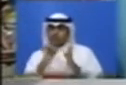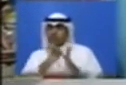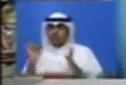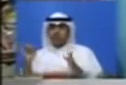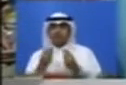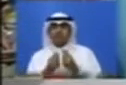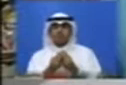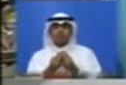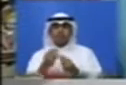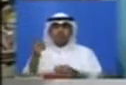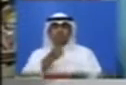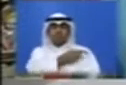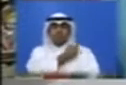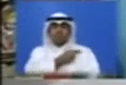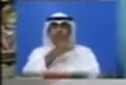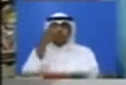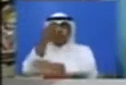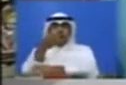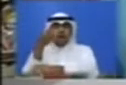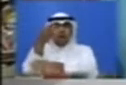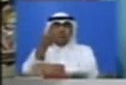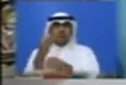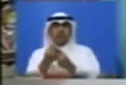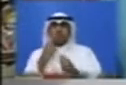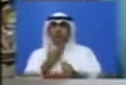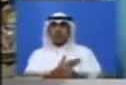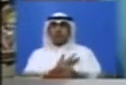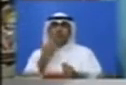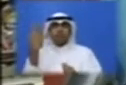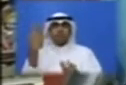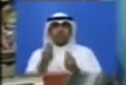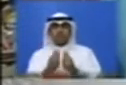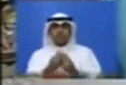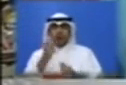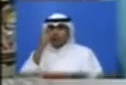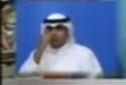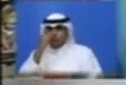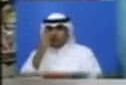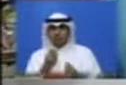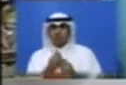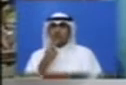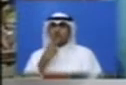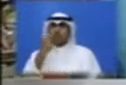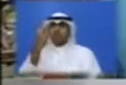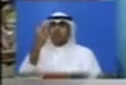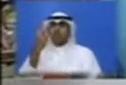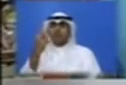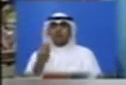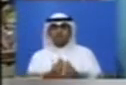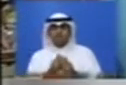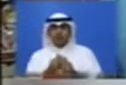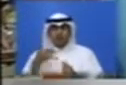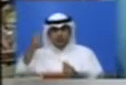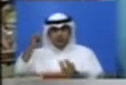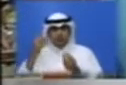الإبل ما أتم 5 سنين، ومن البقر ما أتم 2 سنين، ومن الغنم ما